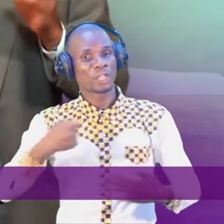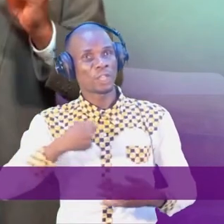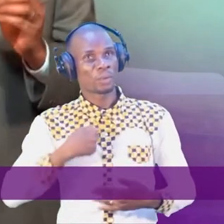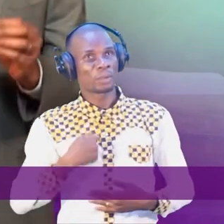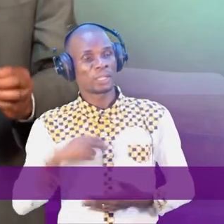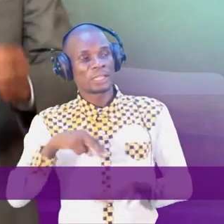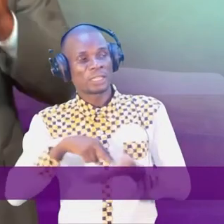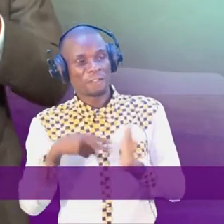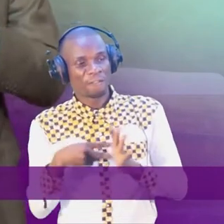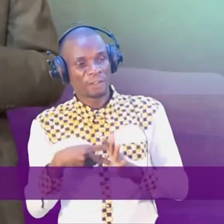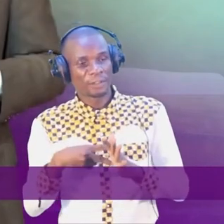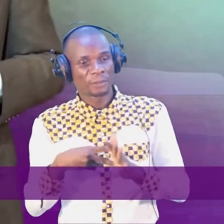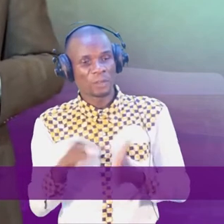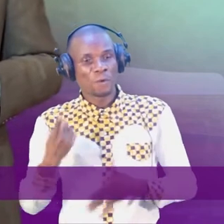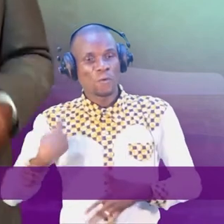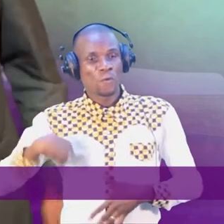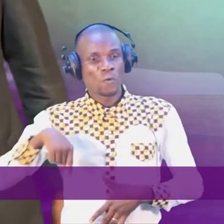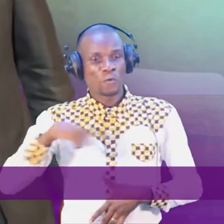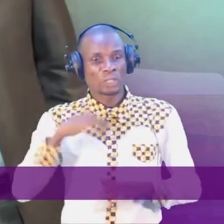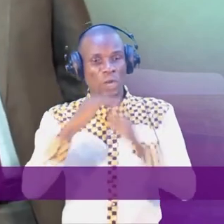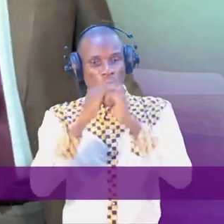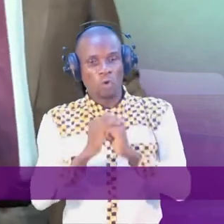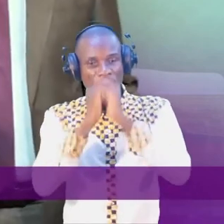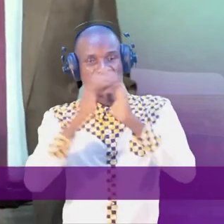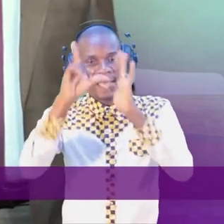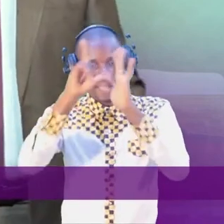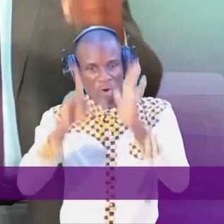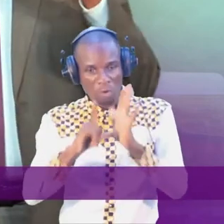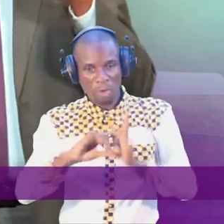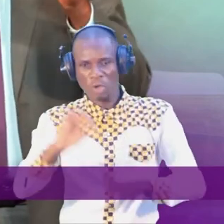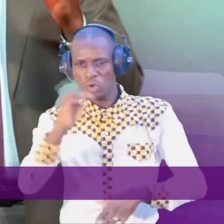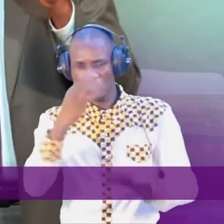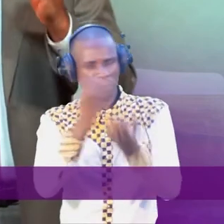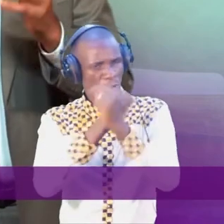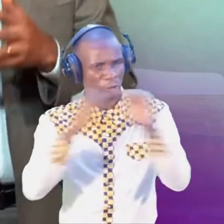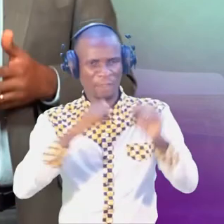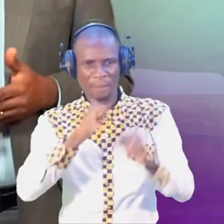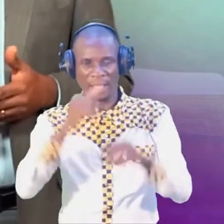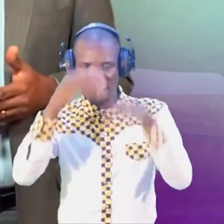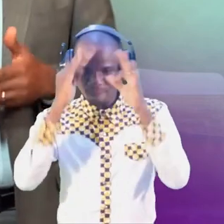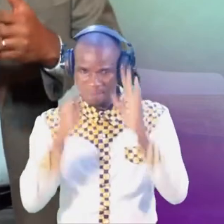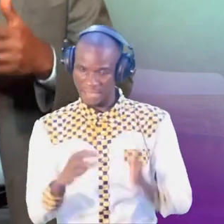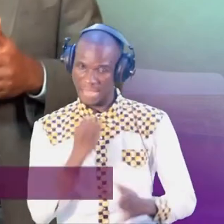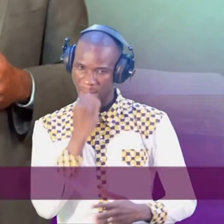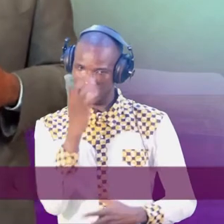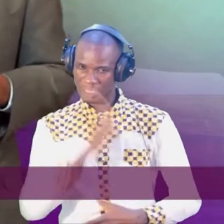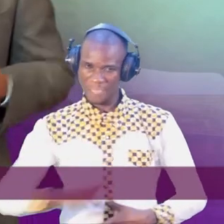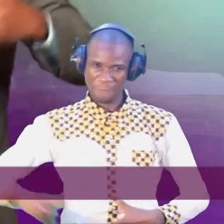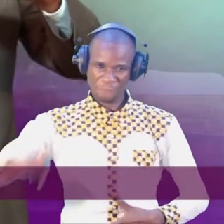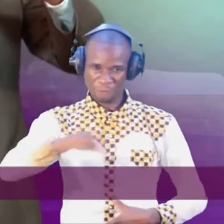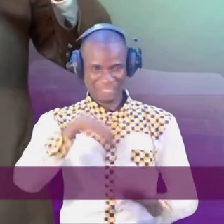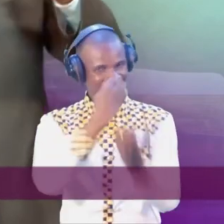mtu kutoa nafasi yeyote kwa mtu yeyote au kwa kitu